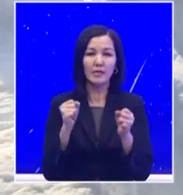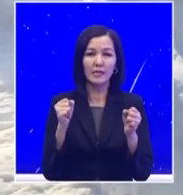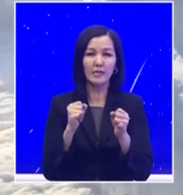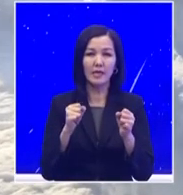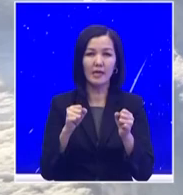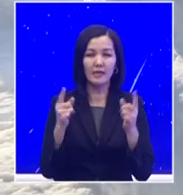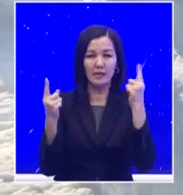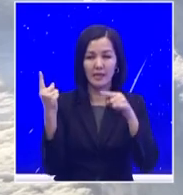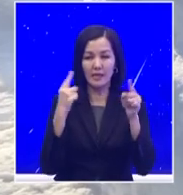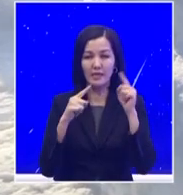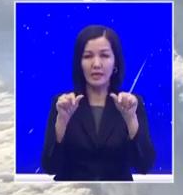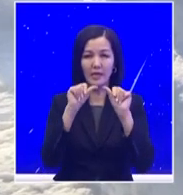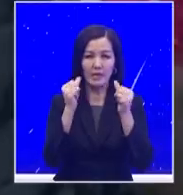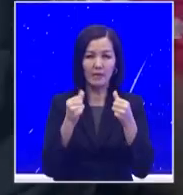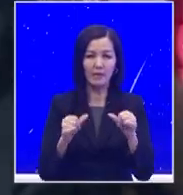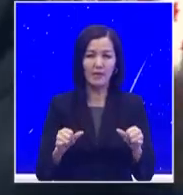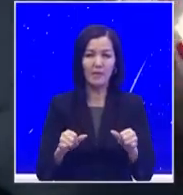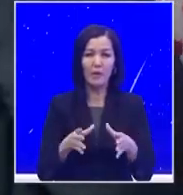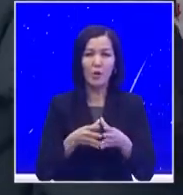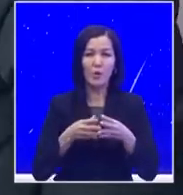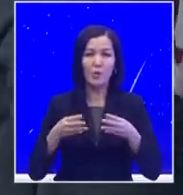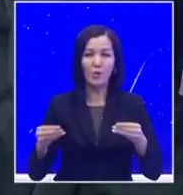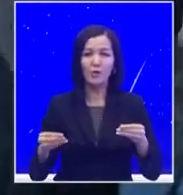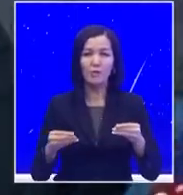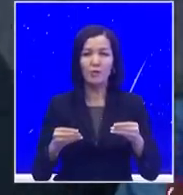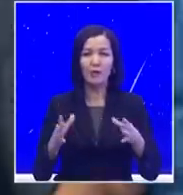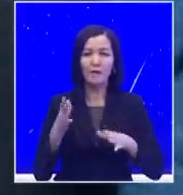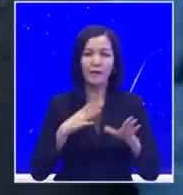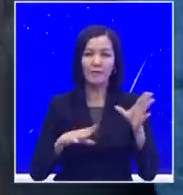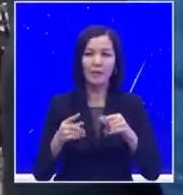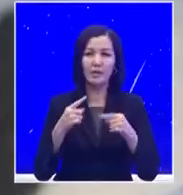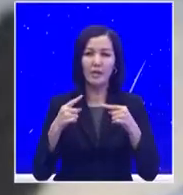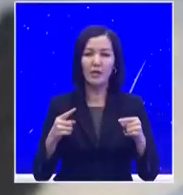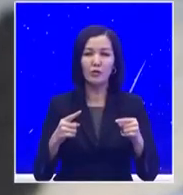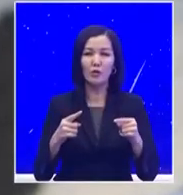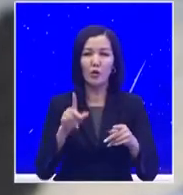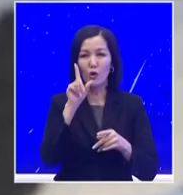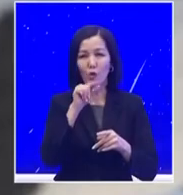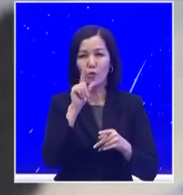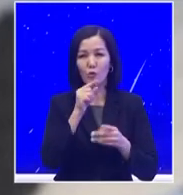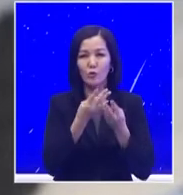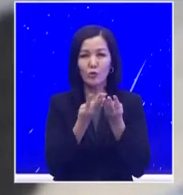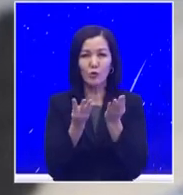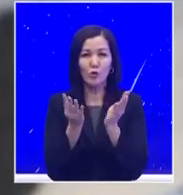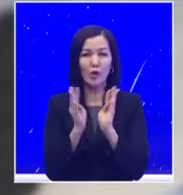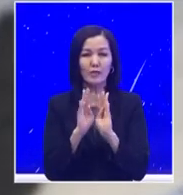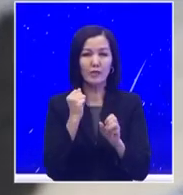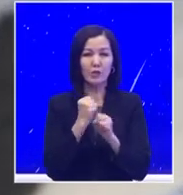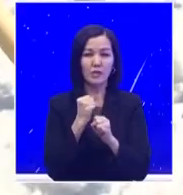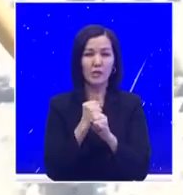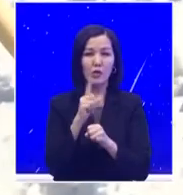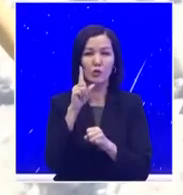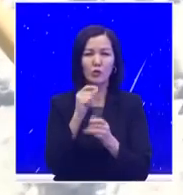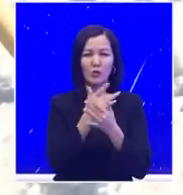кейіпкерлері бар. Шағын қалашыққа айналса, ал көктемде тәрбиеленушілер әр түрлі құс ұясын жасайды. Бүгінде мұнда 100-ге тарта құстың ұясы